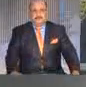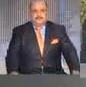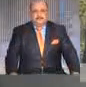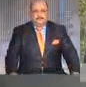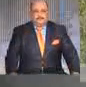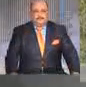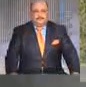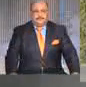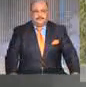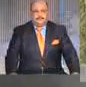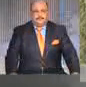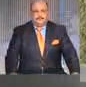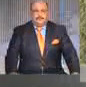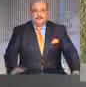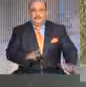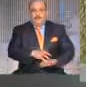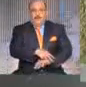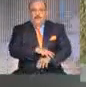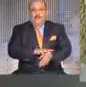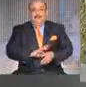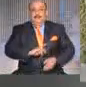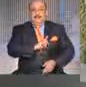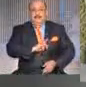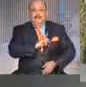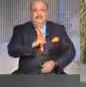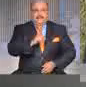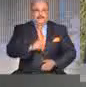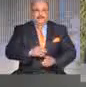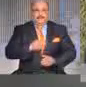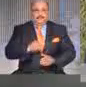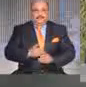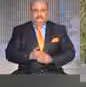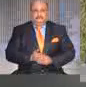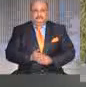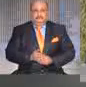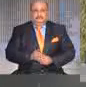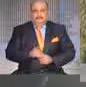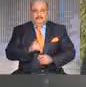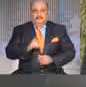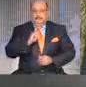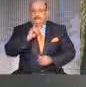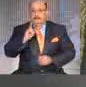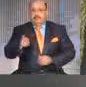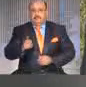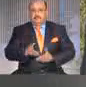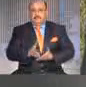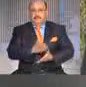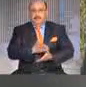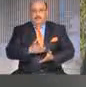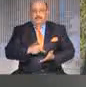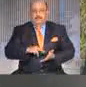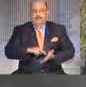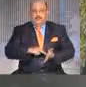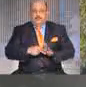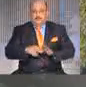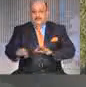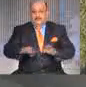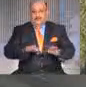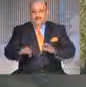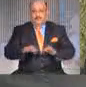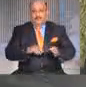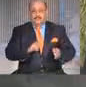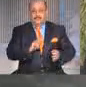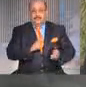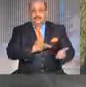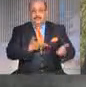وقعت تجاوزات وتجاوزات كبيرة، فهمت، خاصة في اقتناء الاراضي الاشتراكية وبيع الاراضي الاشتراكية،